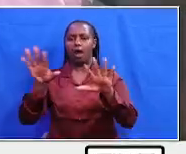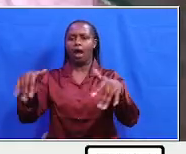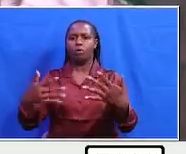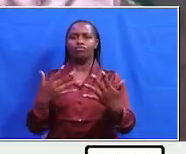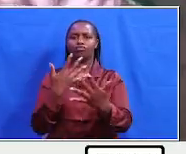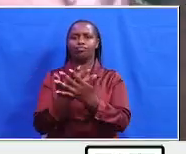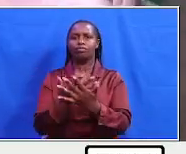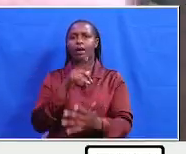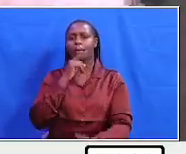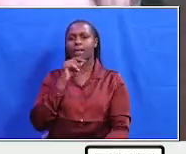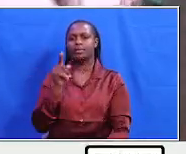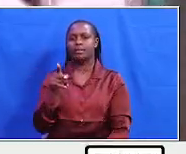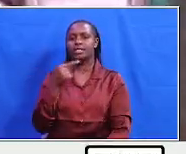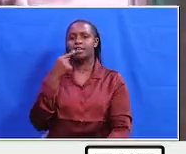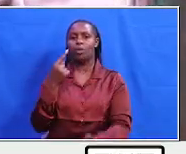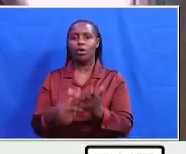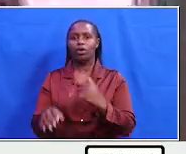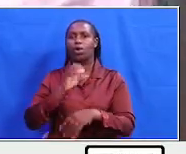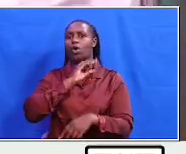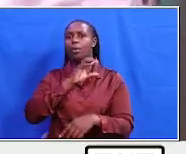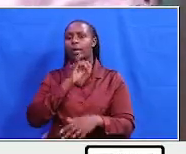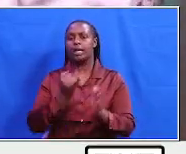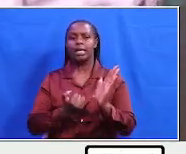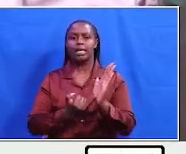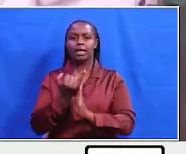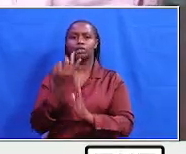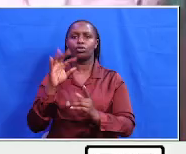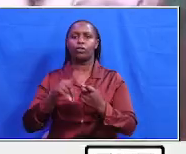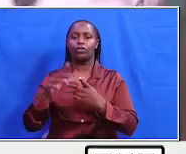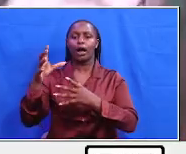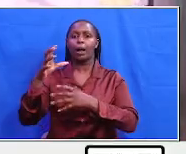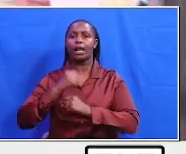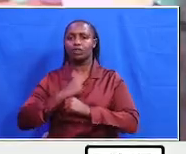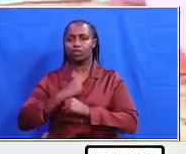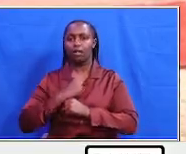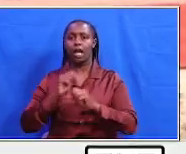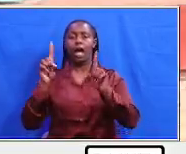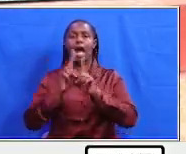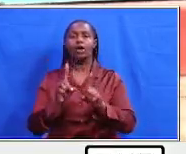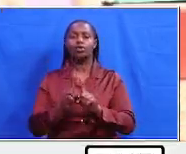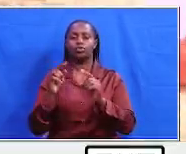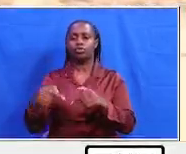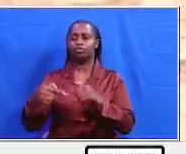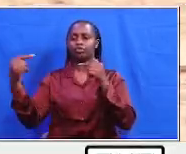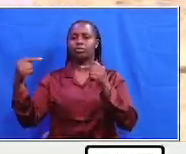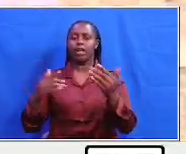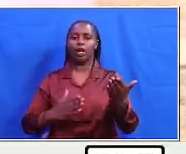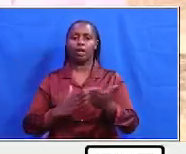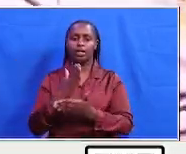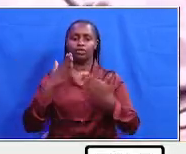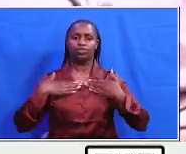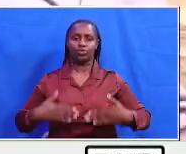huyo, huku wakilalamikia ongezeko la visa vya utekaji nyara na ukiukaji wa haki za